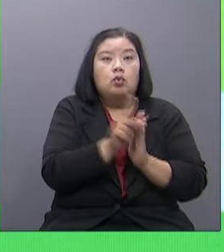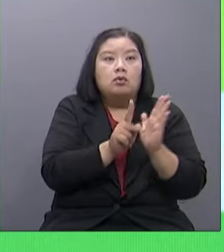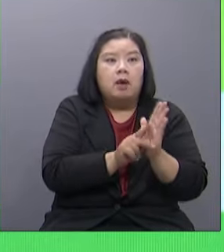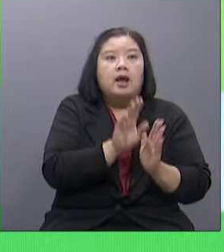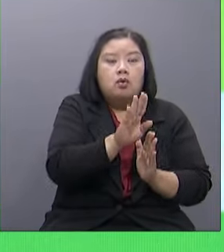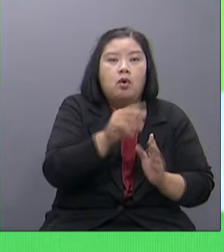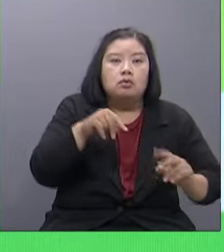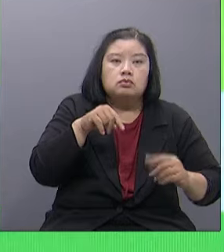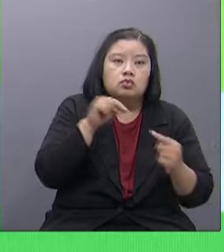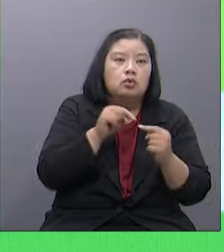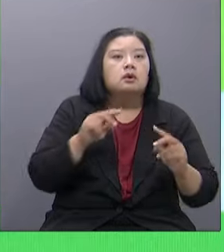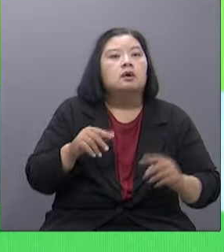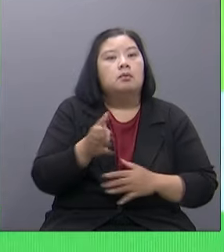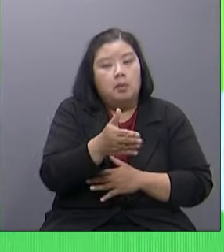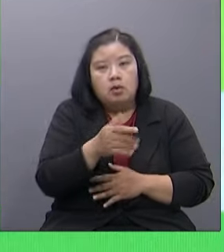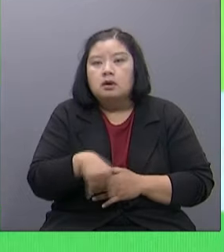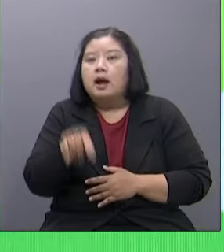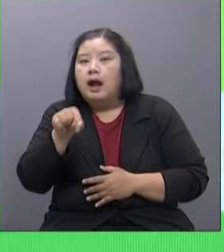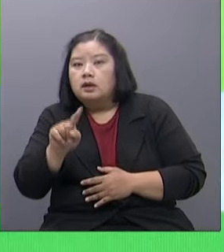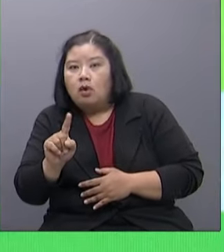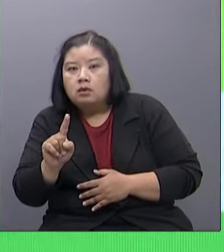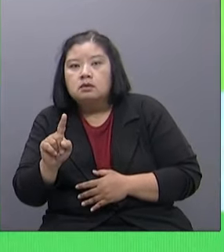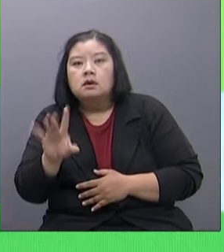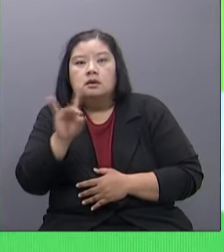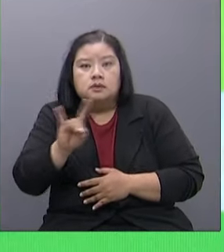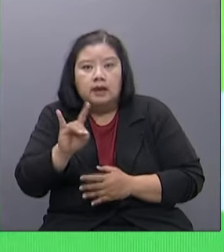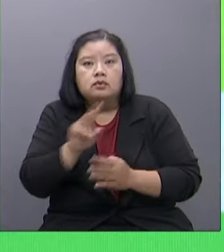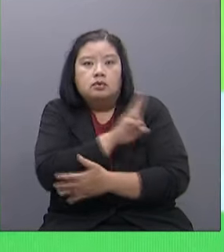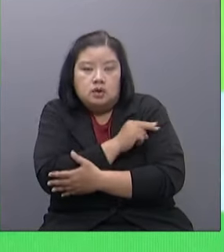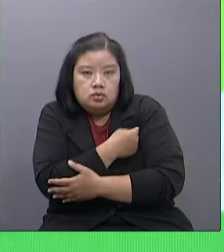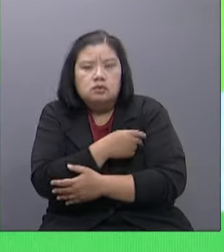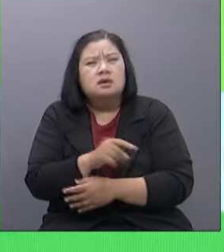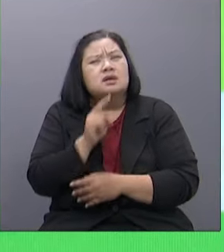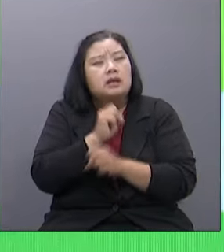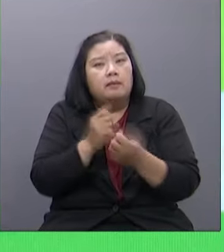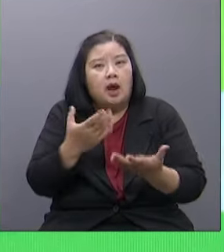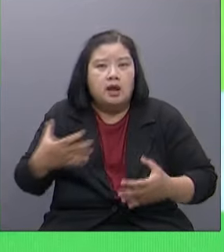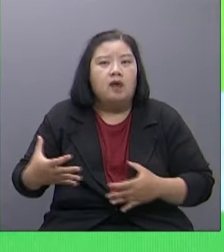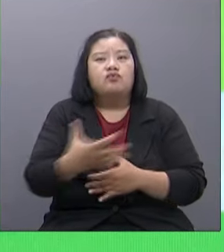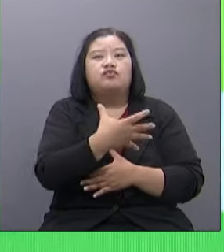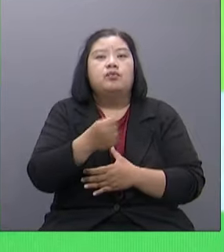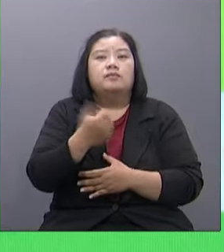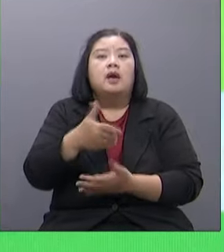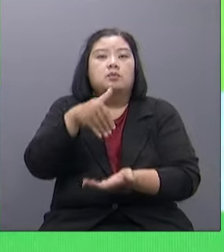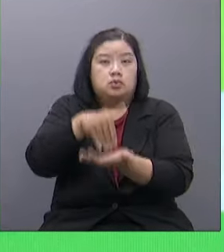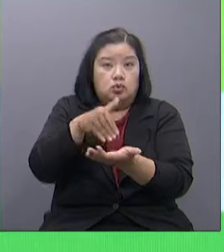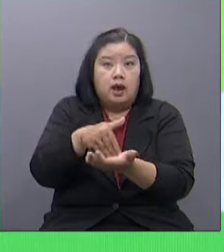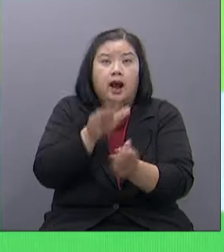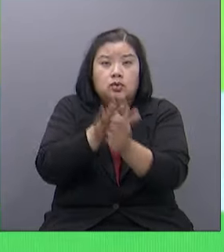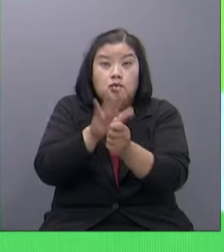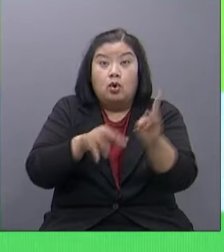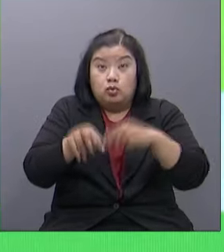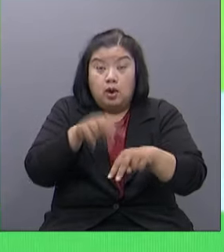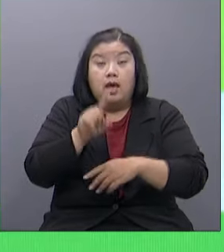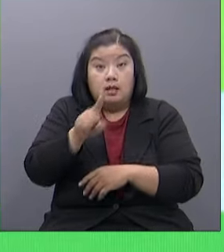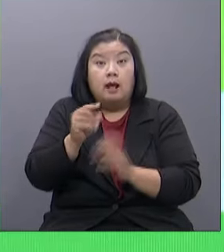ยังไงให้เกิดการบูรณาการเรื่องของกลไกในการจัดการเพื่อให้มันรวมสูนมาเป็นเซ็นเตอรโดยเรื่องนี้กรุงเทพมหานครน่าจะ